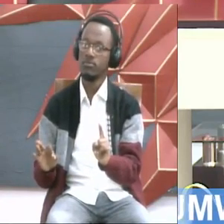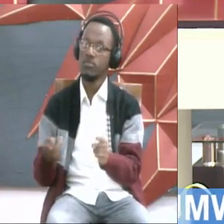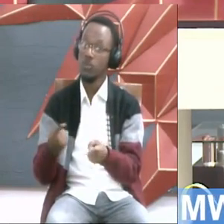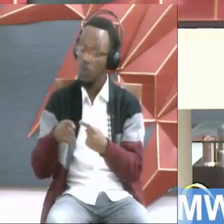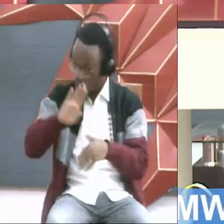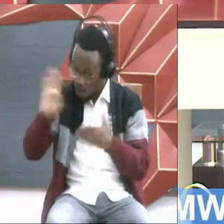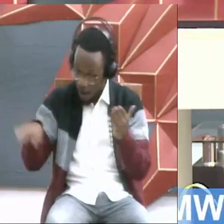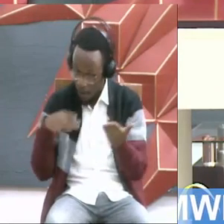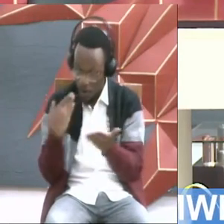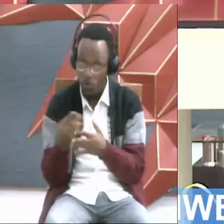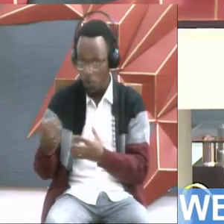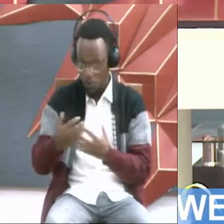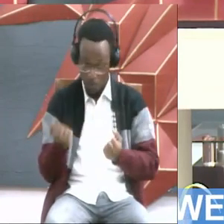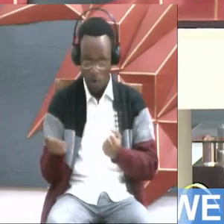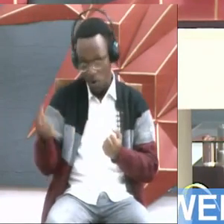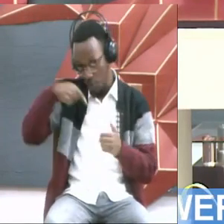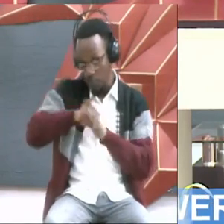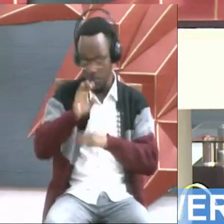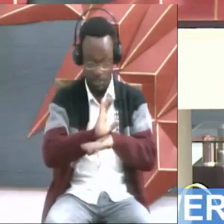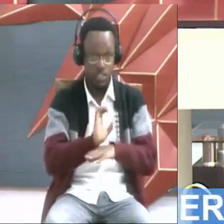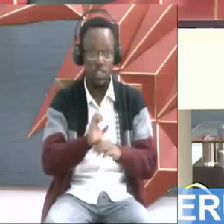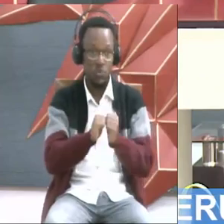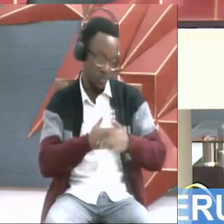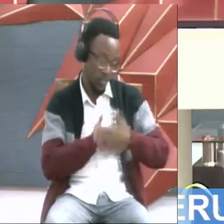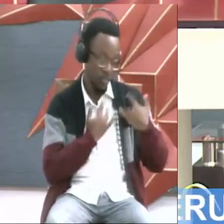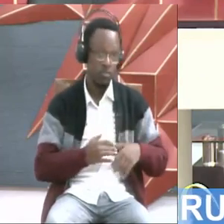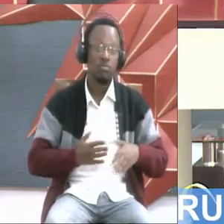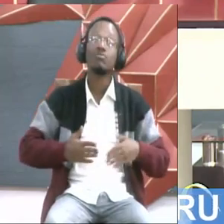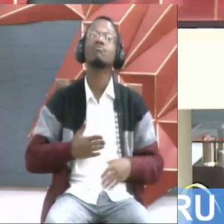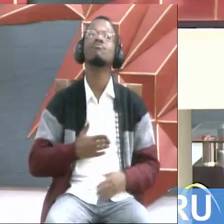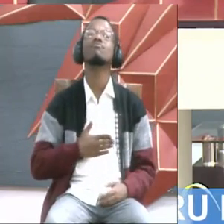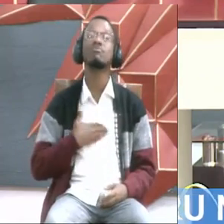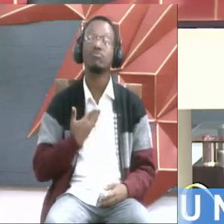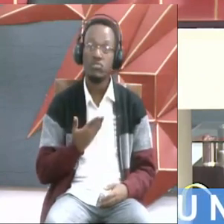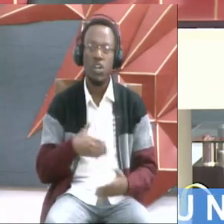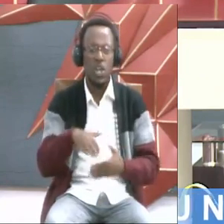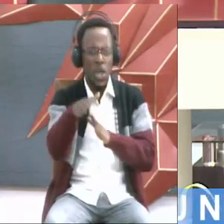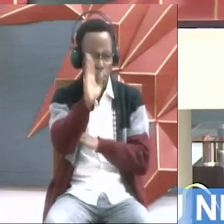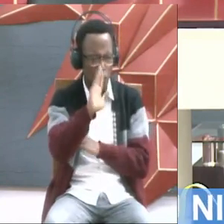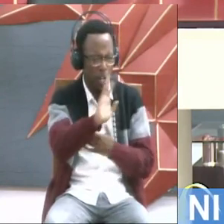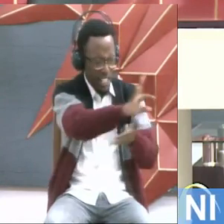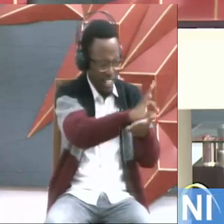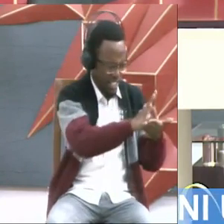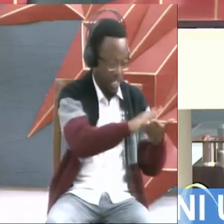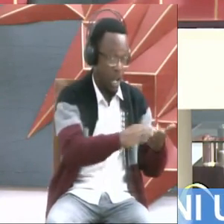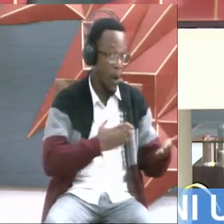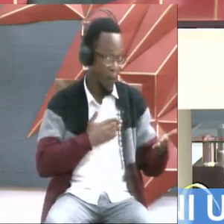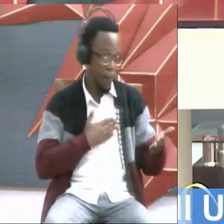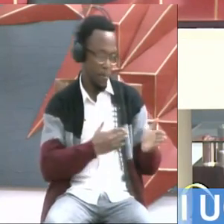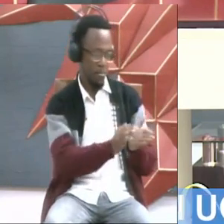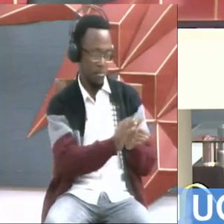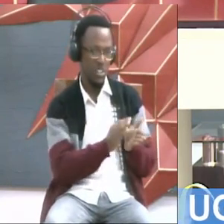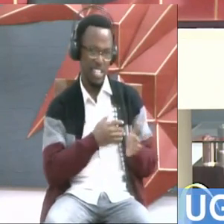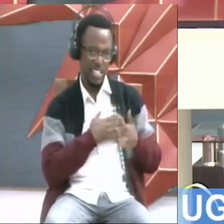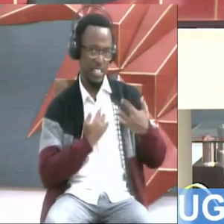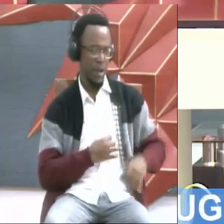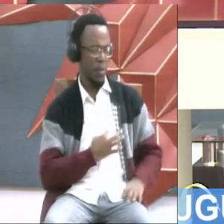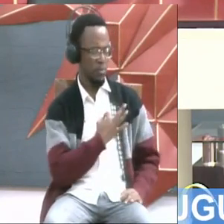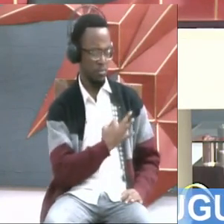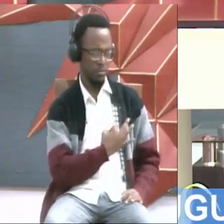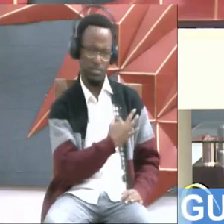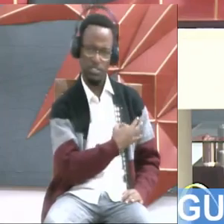bazananye umutima ukunze niba Imana yandika mu mitima yabo